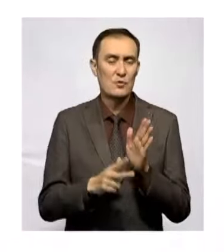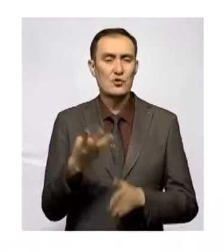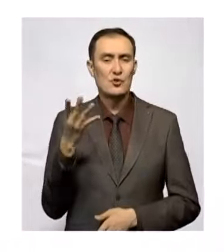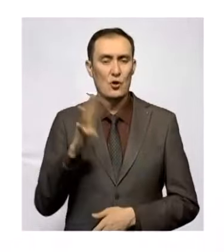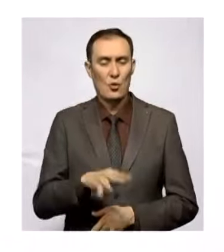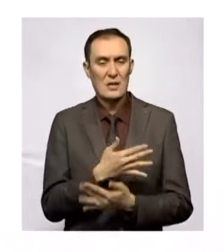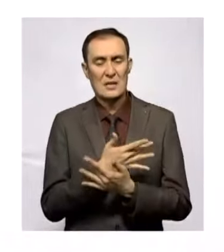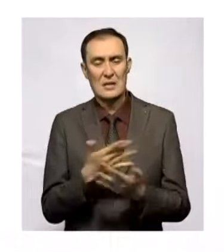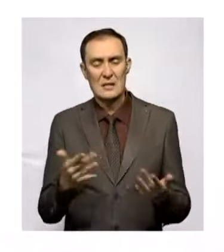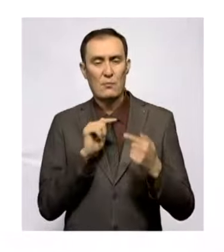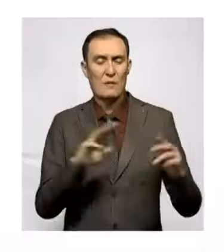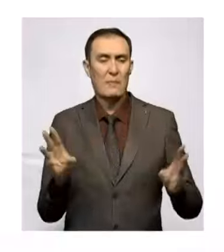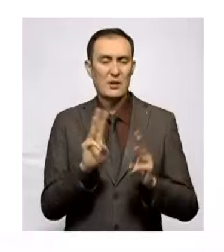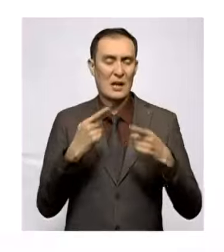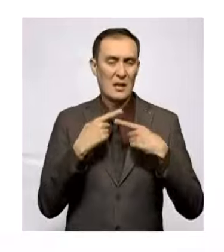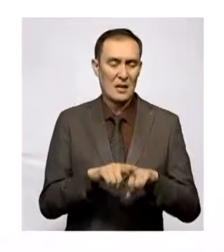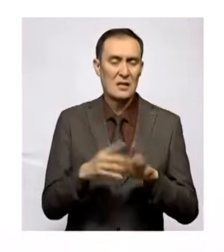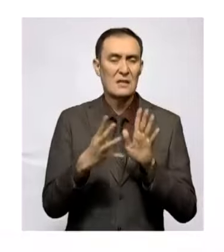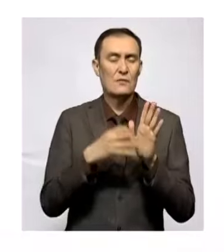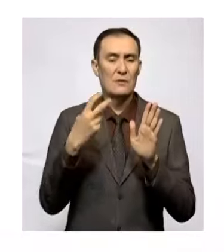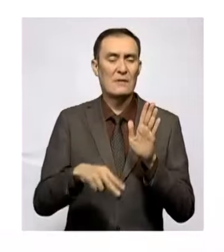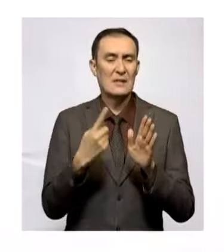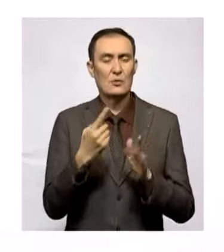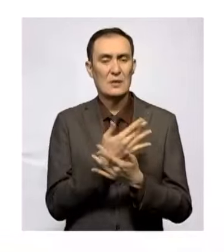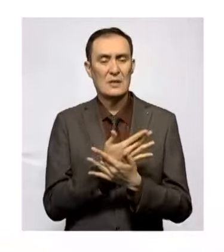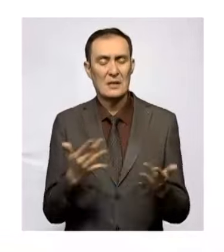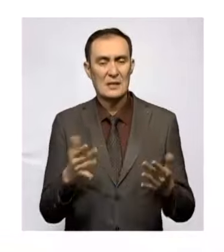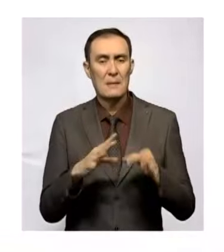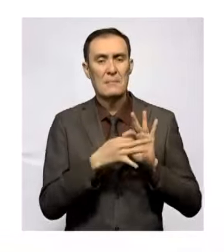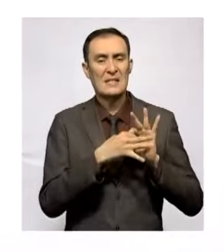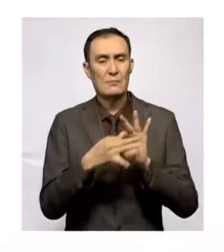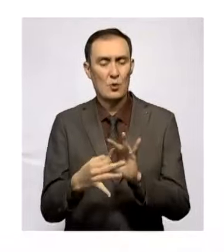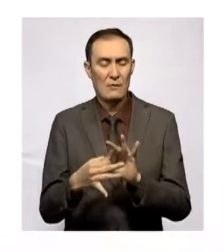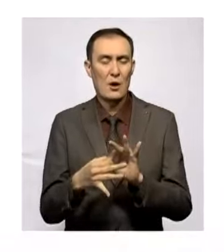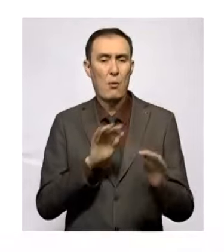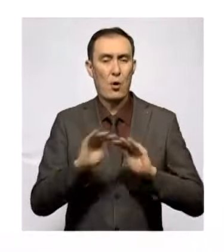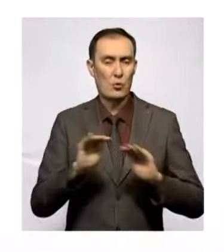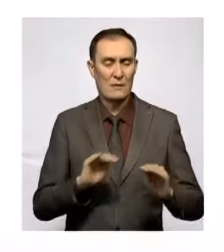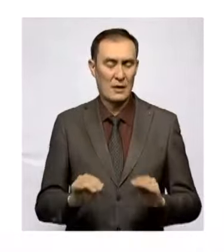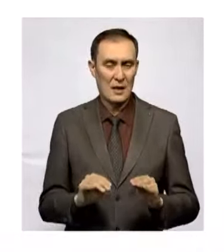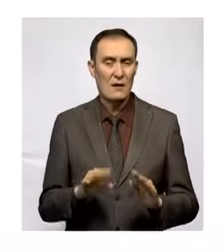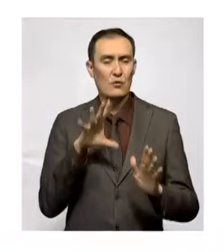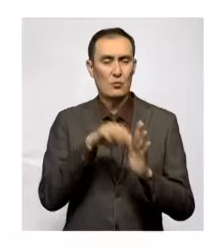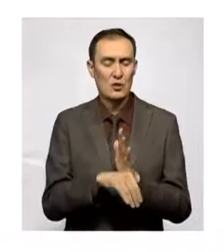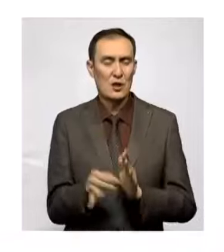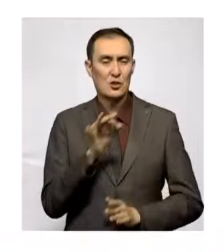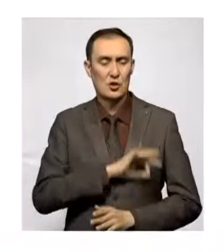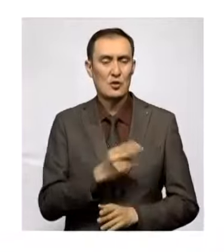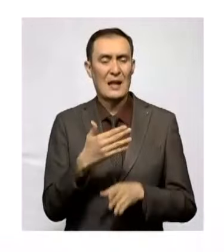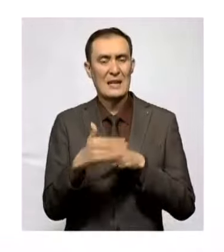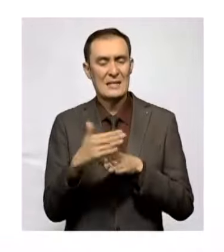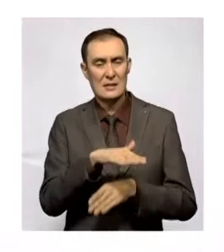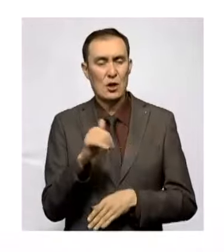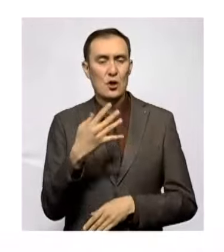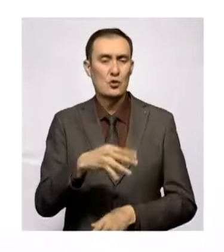1384 единиц противопожарной техники и 921 единицы прицепного и навесного оборудования, в том числе за счет лизинга